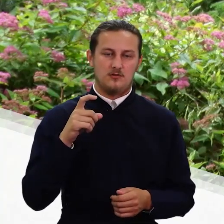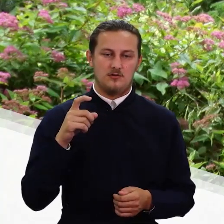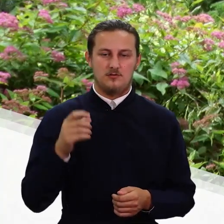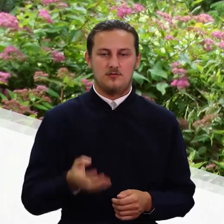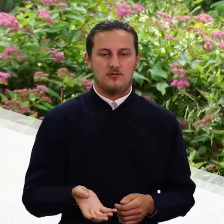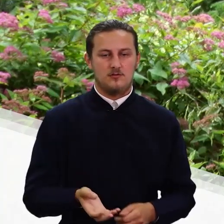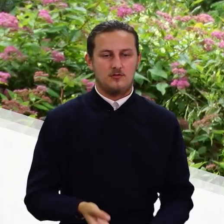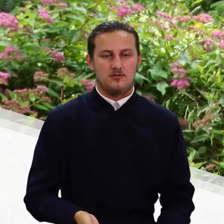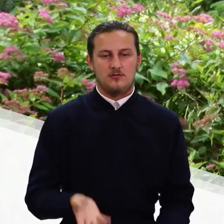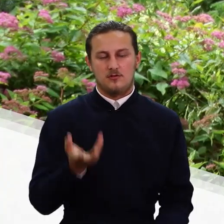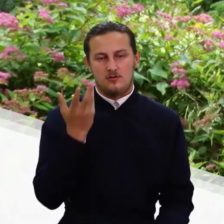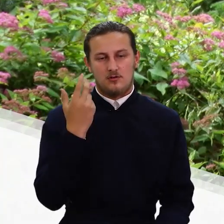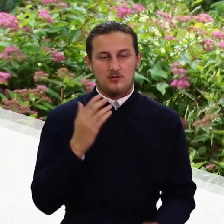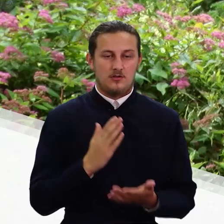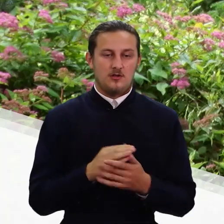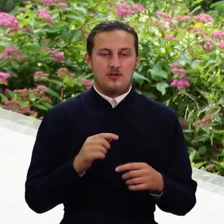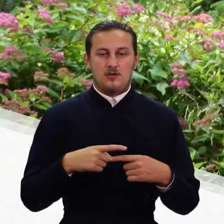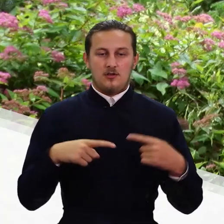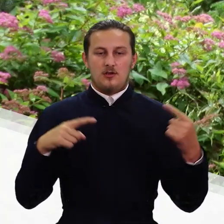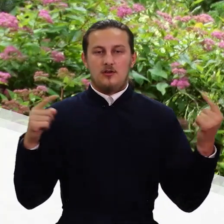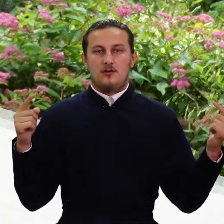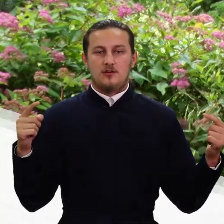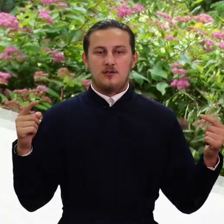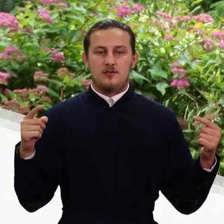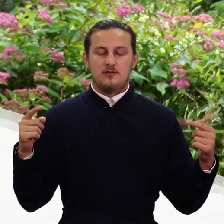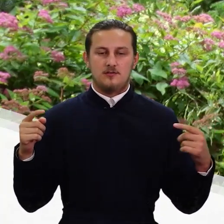в житті, якісь негаразди, які її